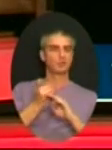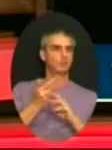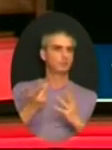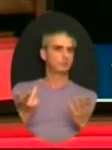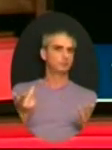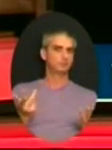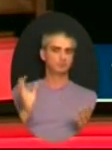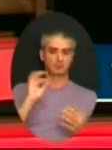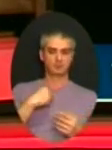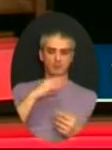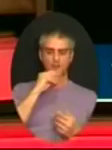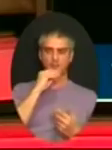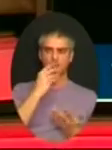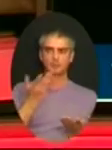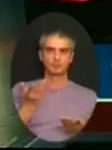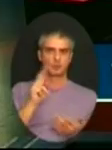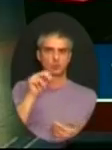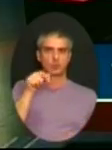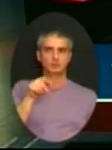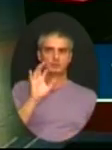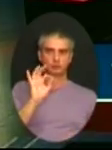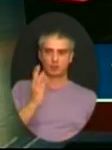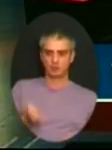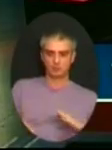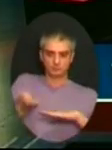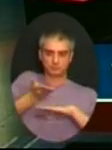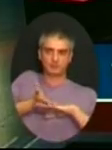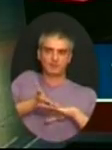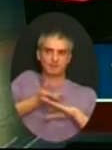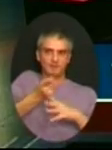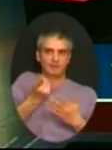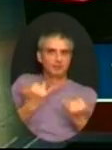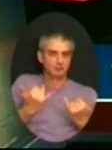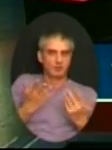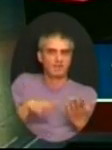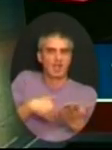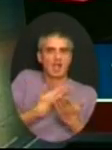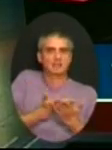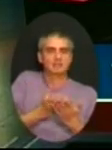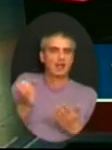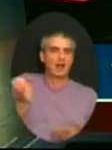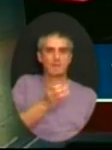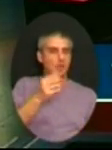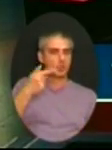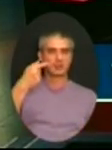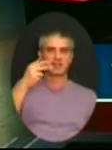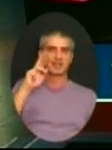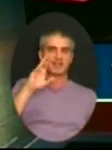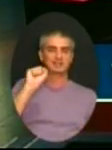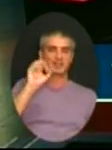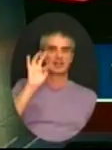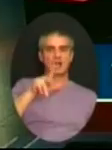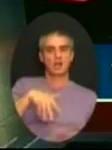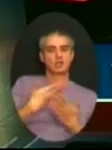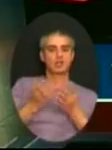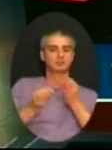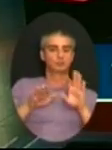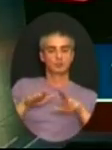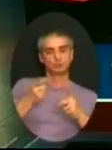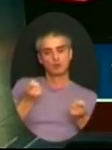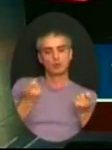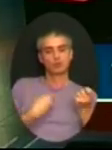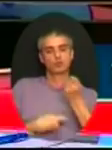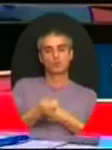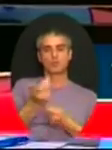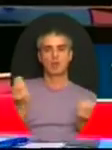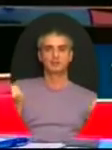ובכל זאת, כשאנחנו מדברים על העניין הזה שצף ועולה סביב ההצעה למנות את גרסטל ליועצת משפטית לממשלה בתמורה